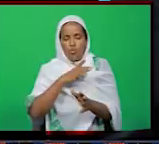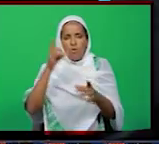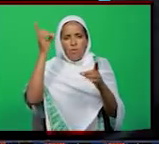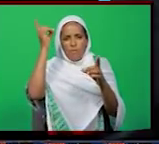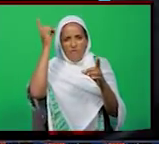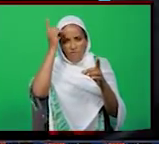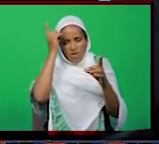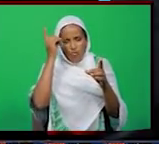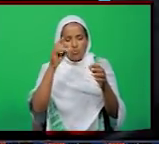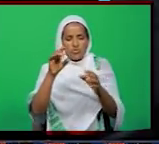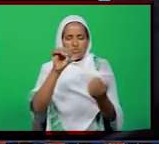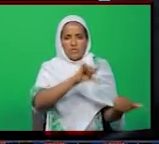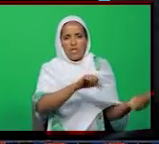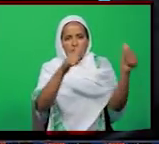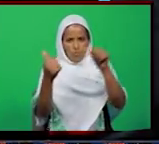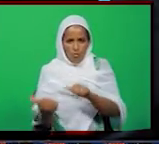በፊልጶስ ተጠምቆ